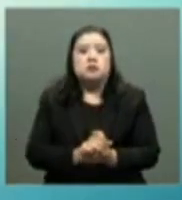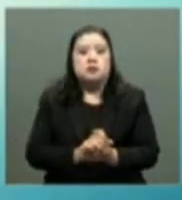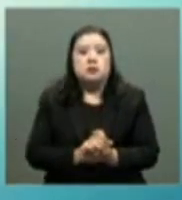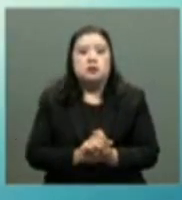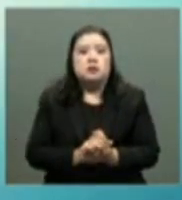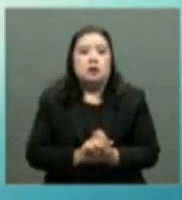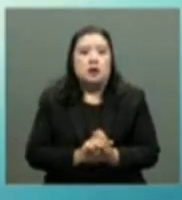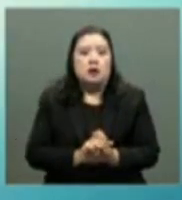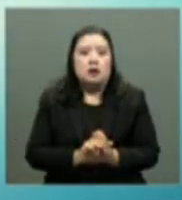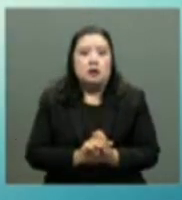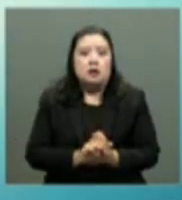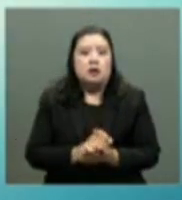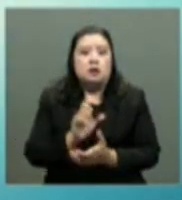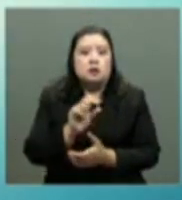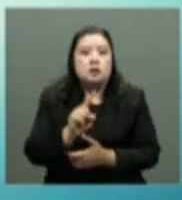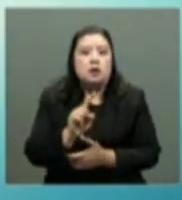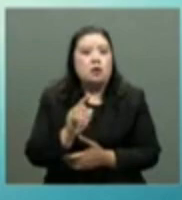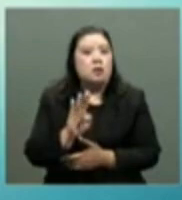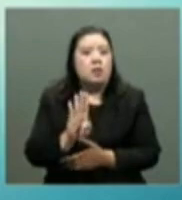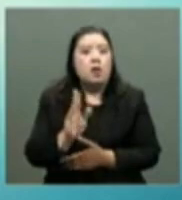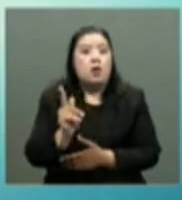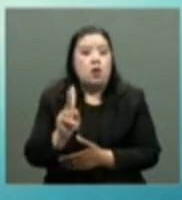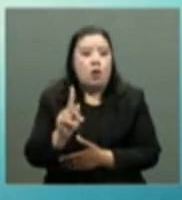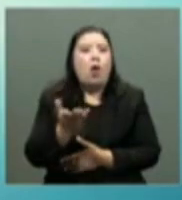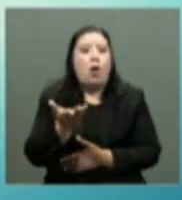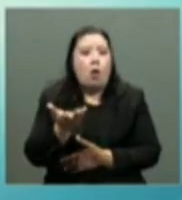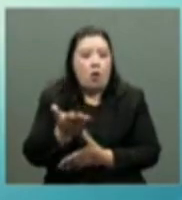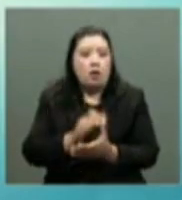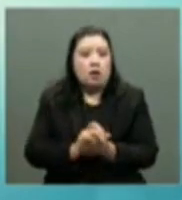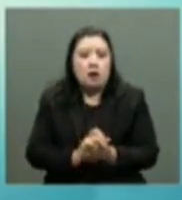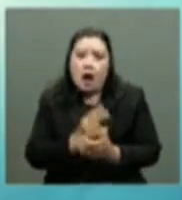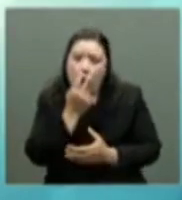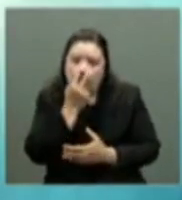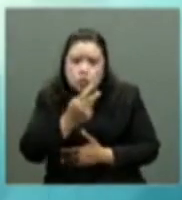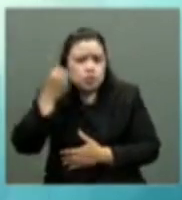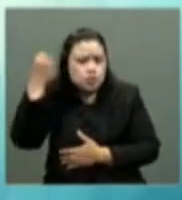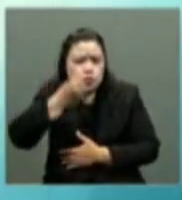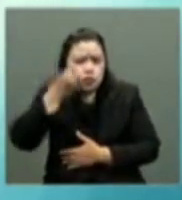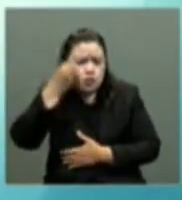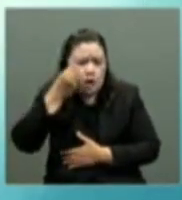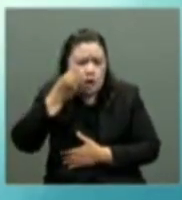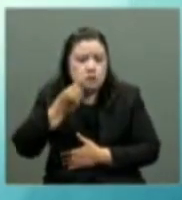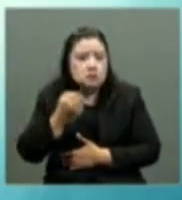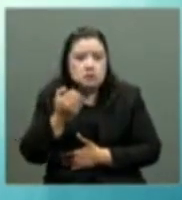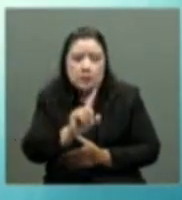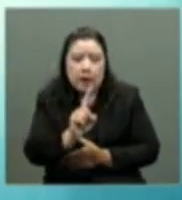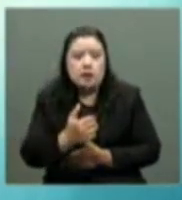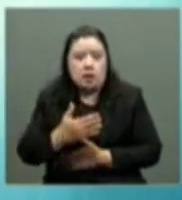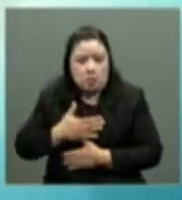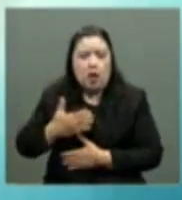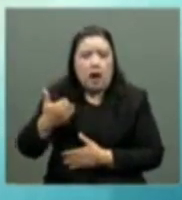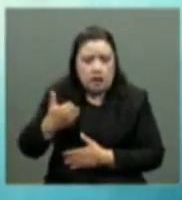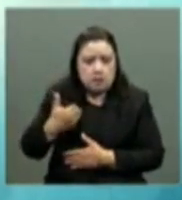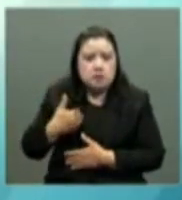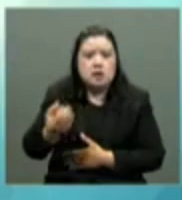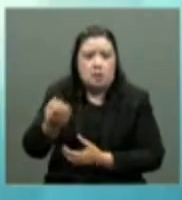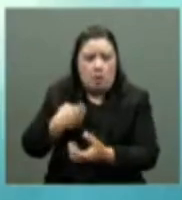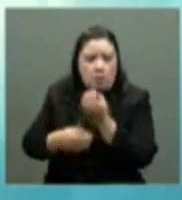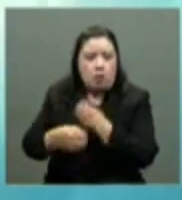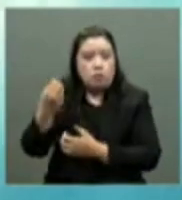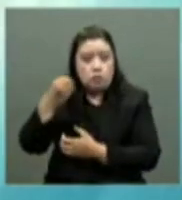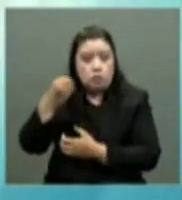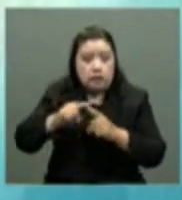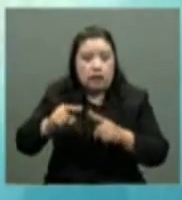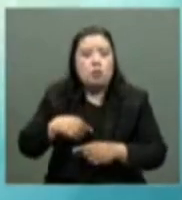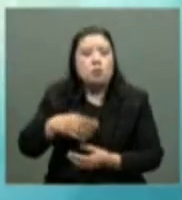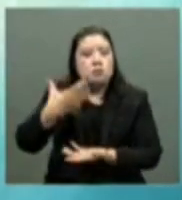ให้ติดตามเป็นรายวันเลยผมก็ได้รับรายงานทุกวันแต่ว่าอาจจะไม่ได้รายงานท่านผู้ชมทุกวันนะ